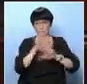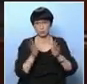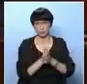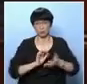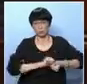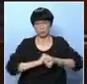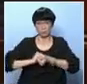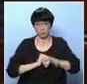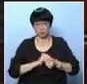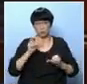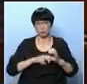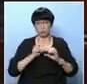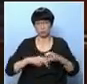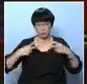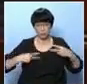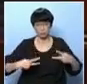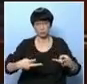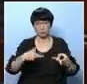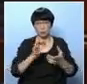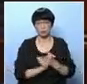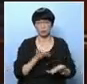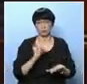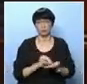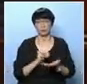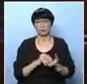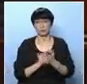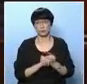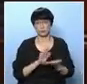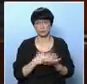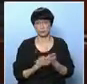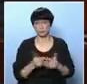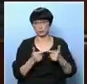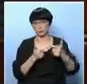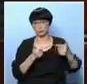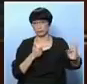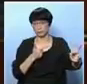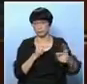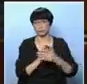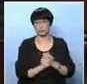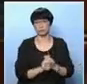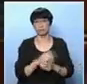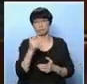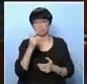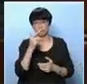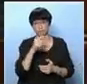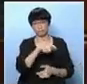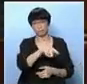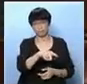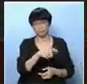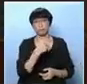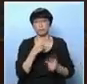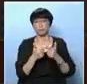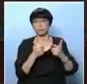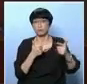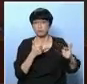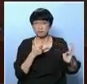西部發展係必然，但係你要捨近而取遠，有實唔愛，要愛